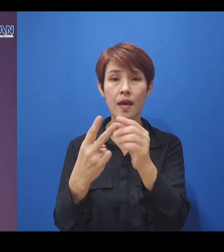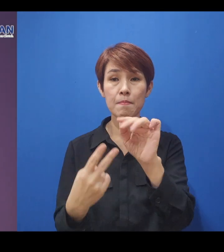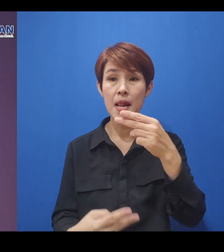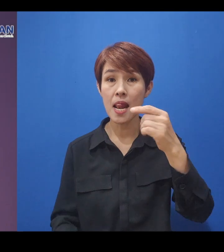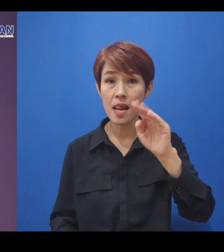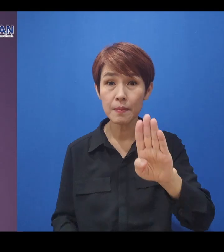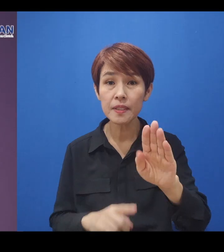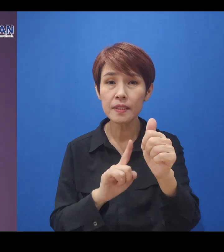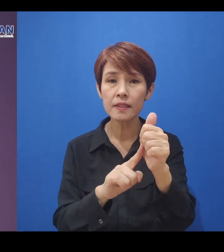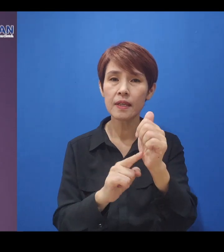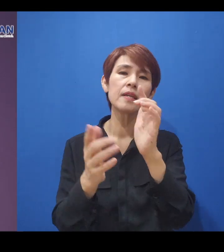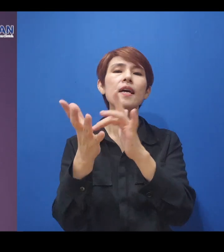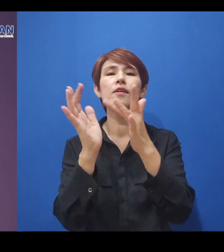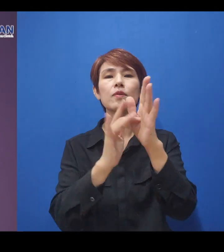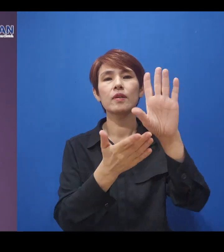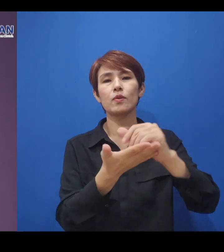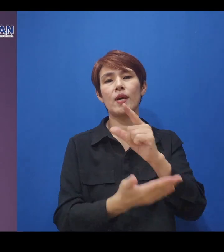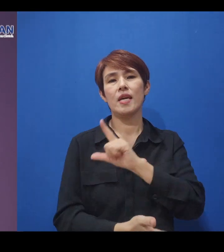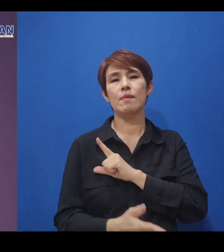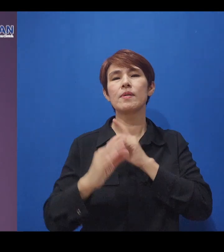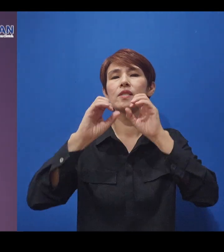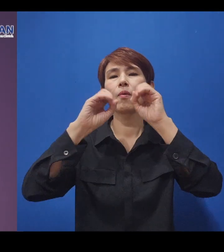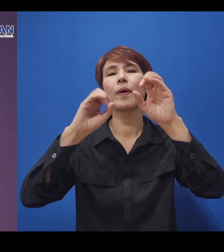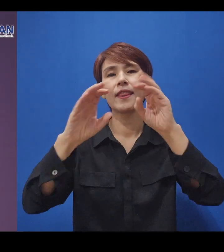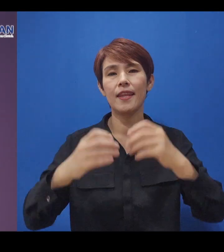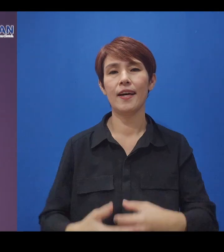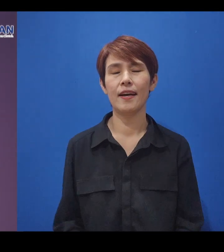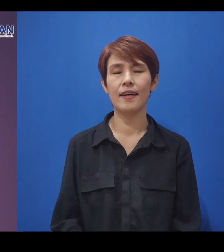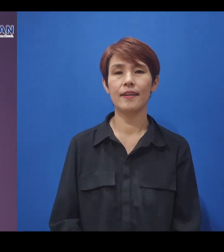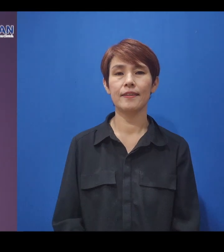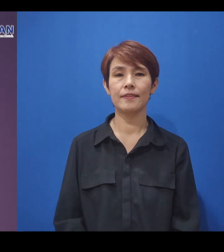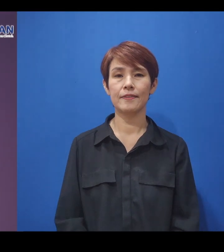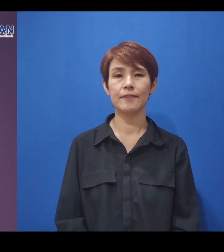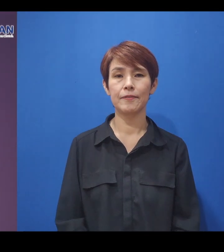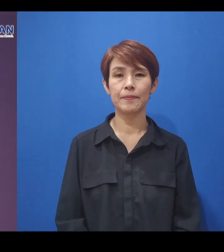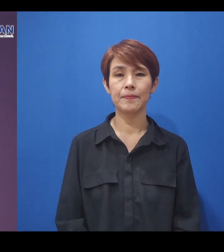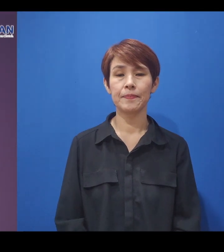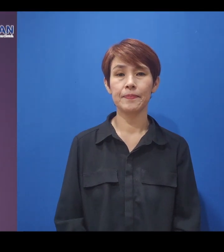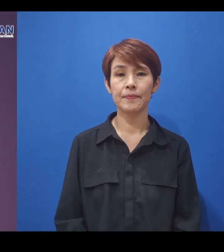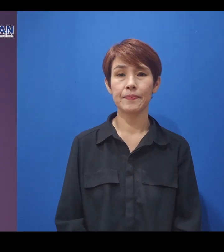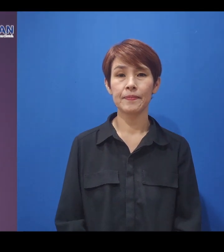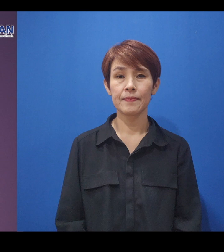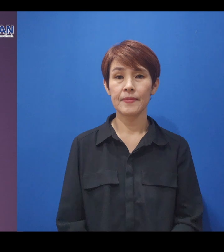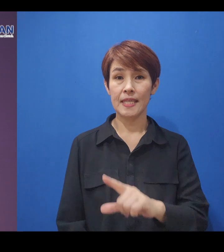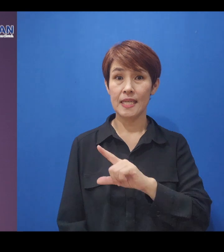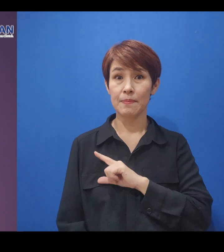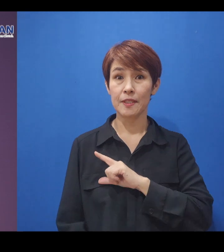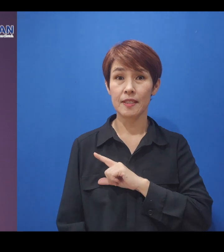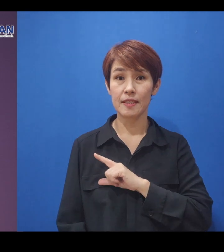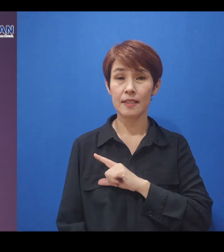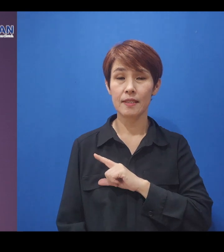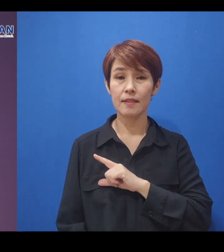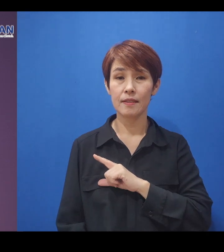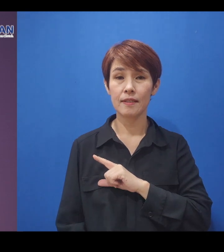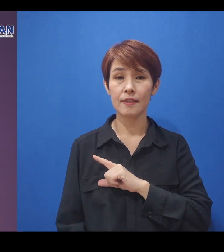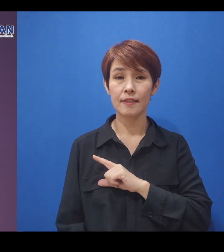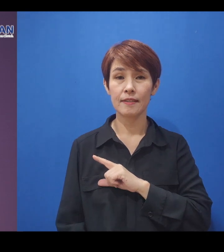예수 그리스도의 이름을 전파했다라고 기록합니다. 이름은 그 사람의 실제를